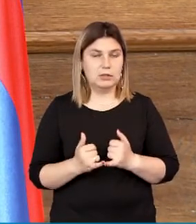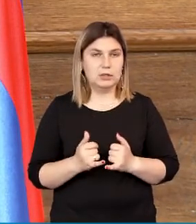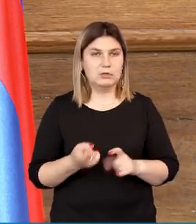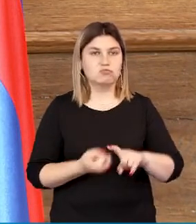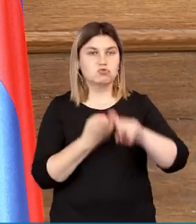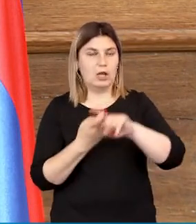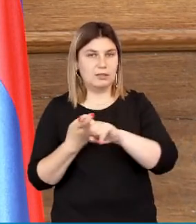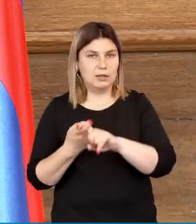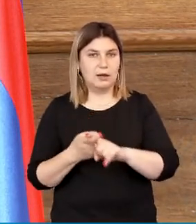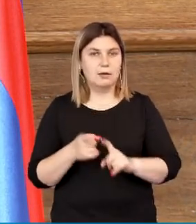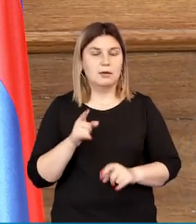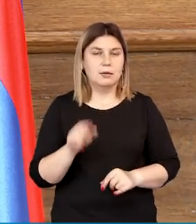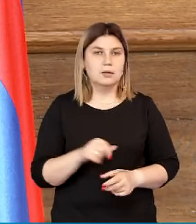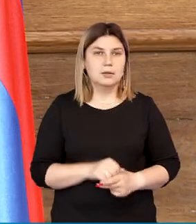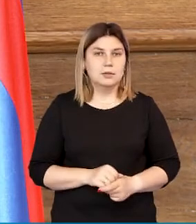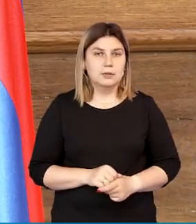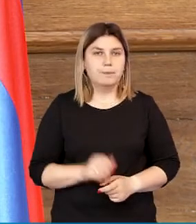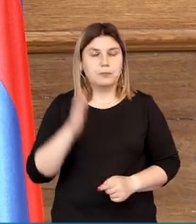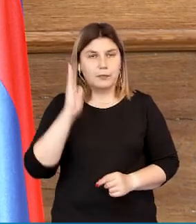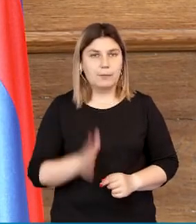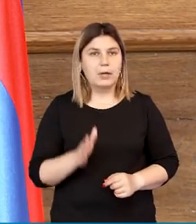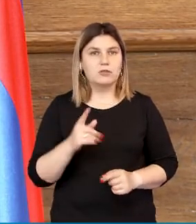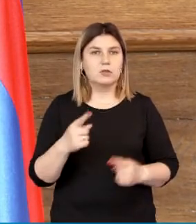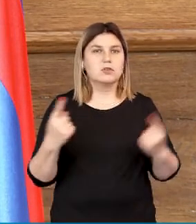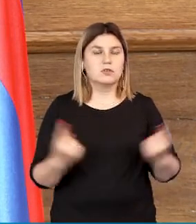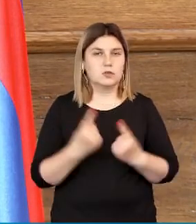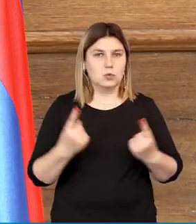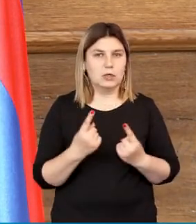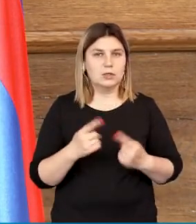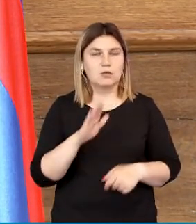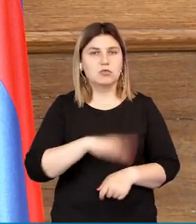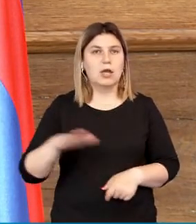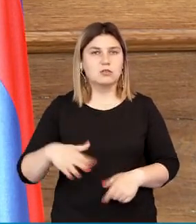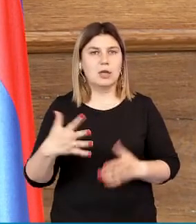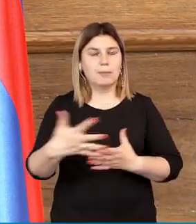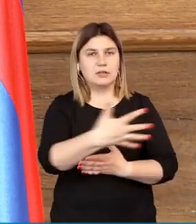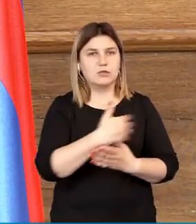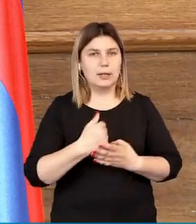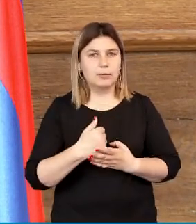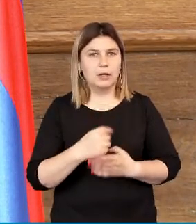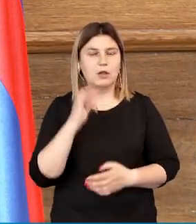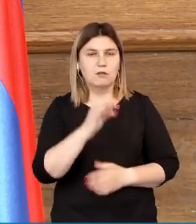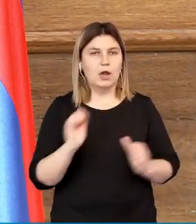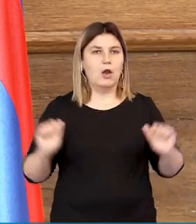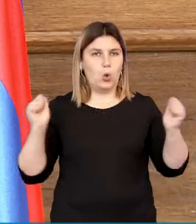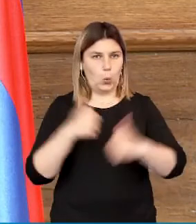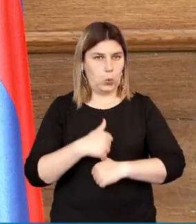szatni, no to generalnie będziemy mieli taką sytuację, że dzieci będą zabierały swoje kurtki